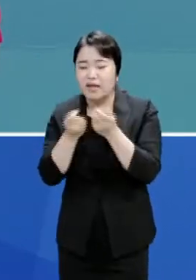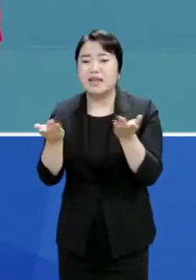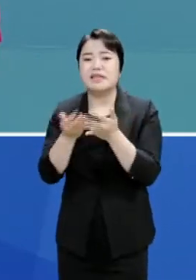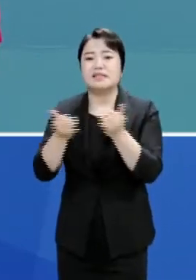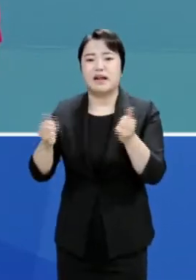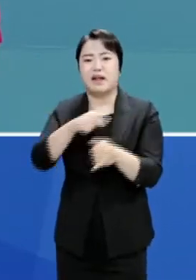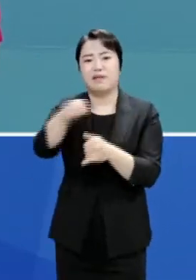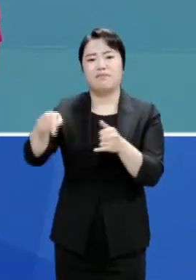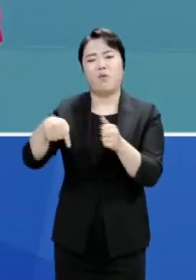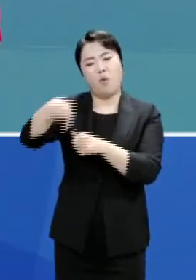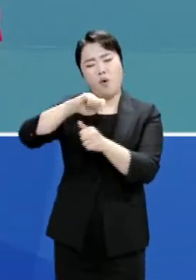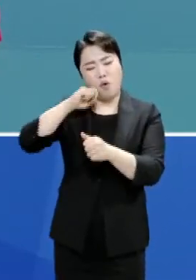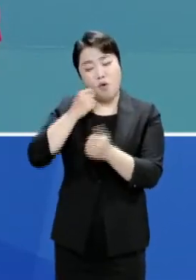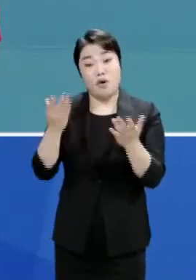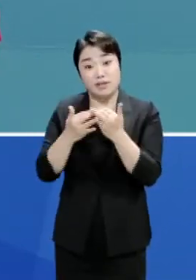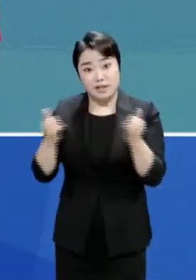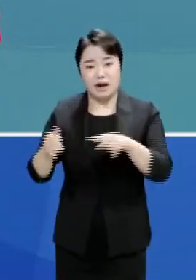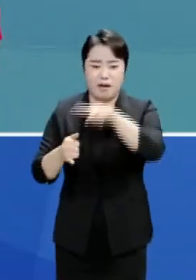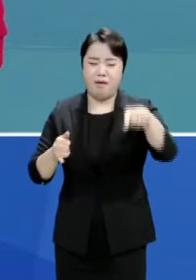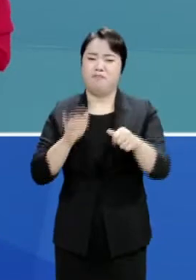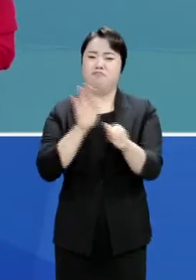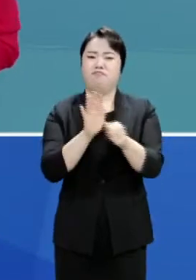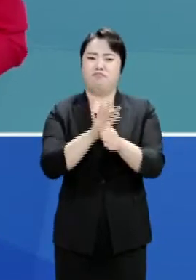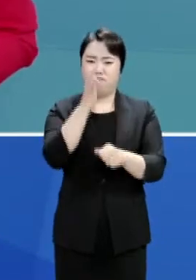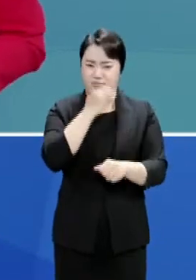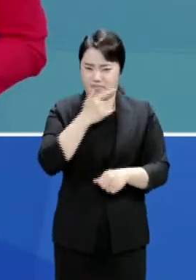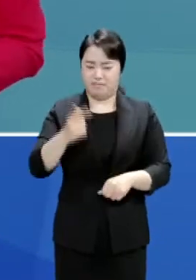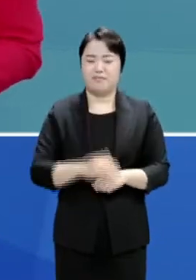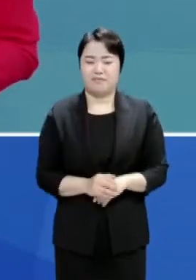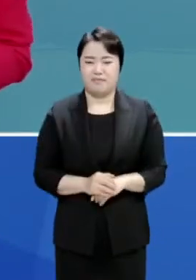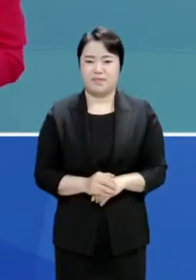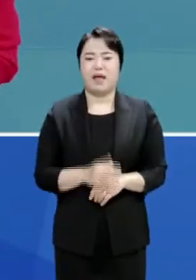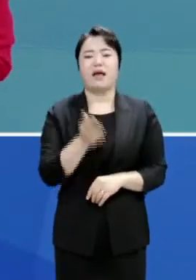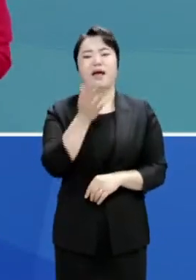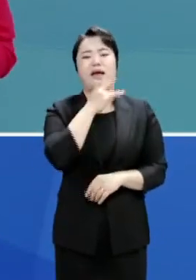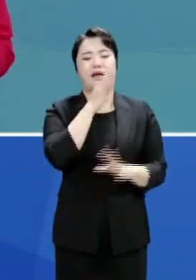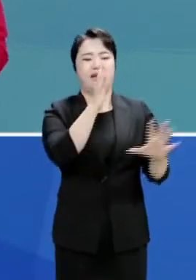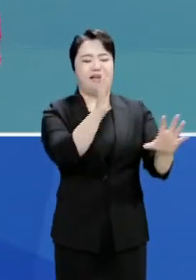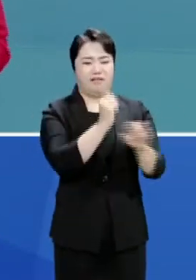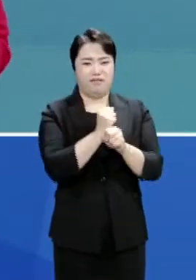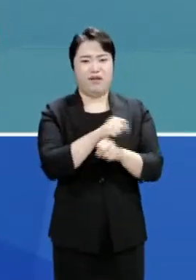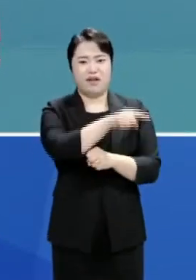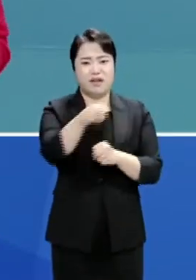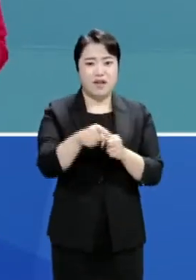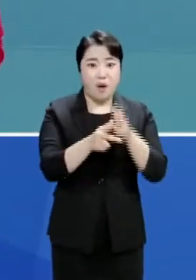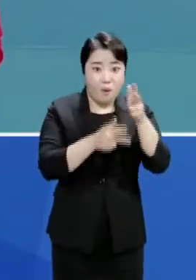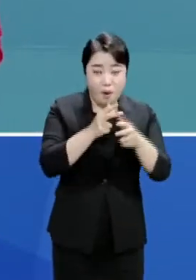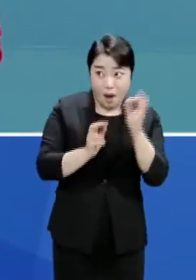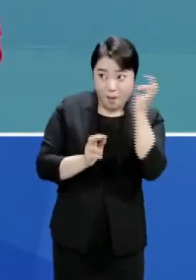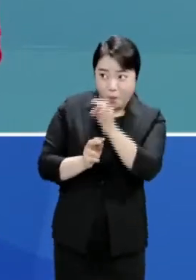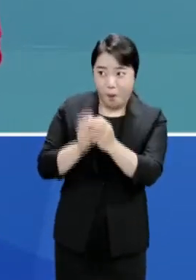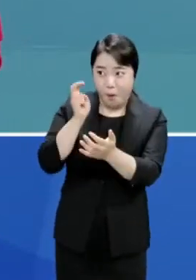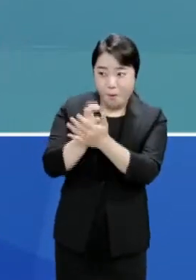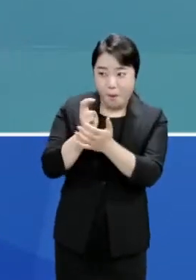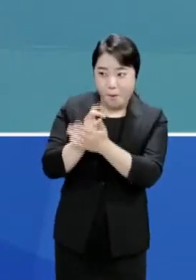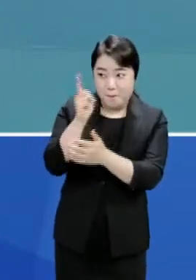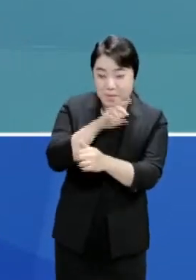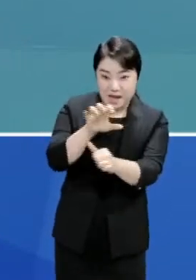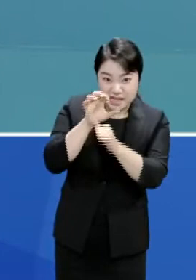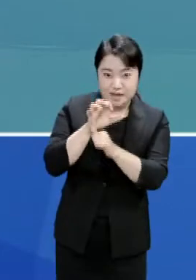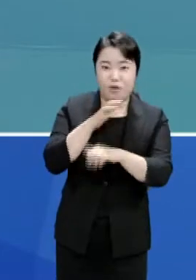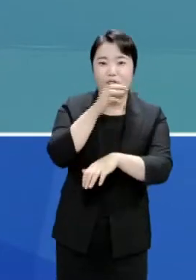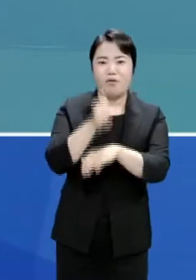많은 취약 근로자들 이분들에게 큰 도움이 될수 있습니다. 결론적으로는 이 업체들도 이런 허술한 이 상황을 알고 있기 때문에 더 오히려